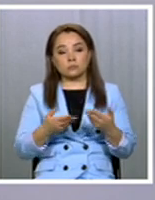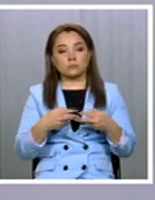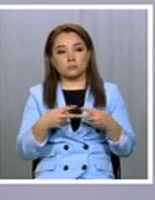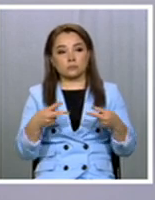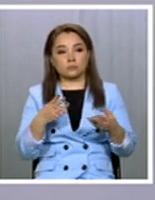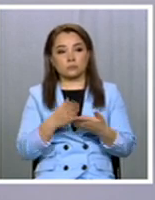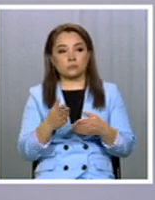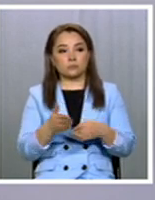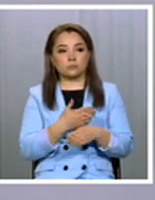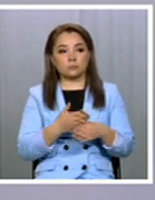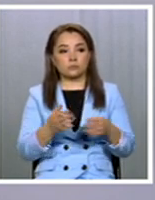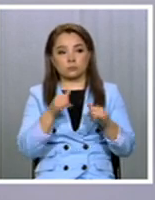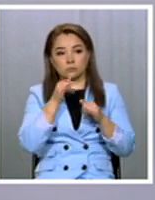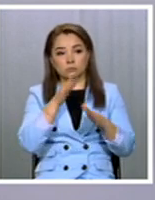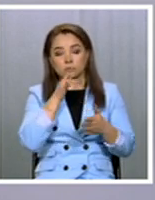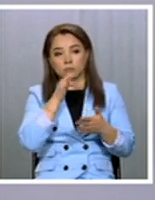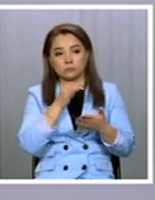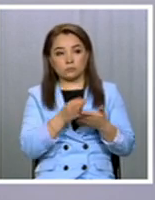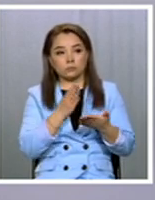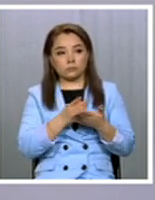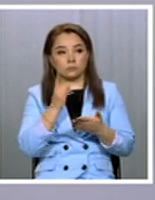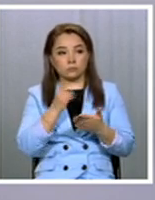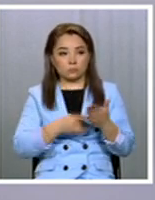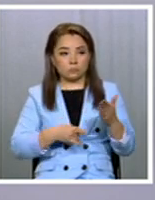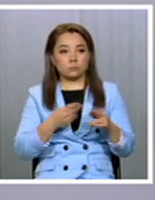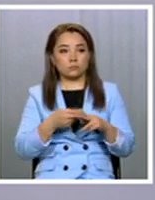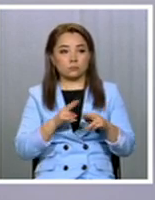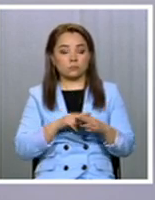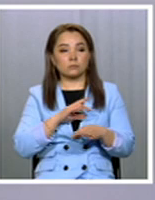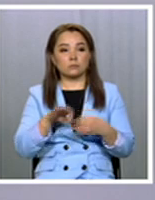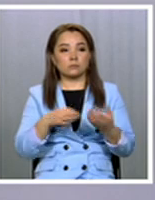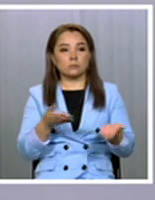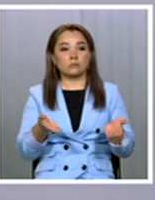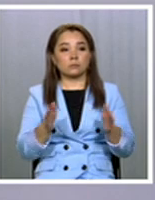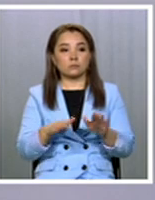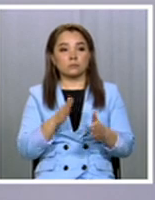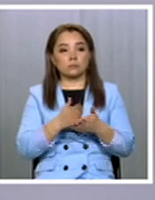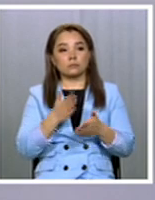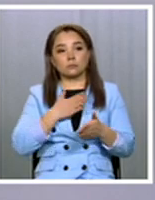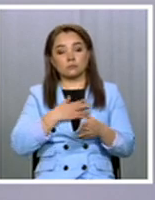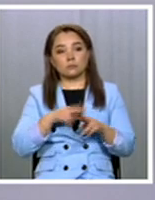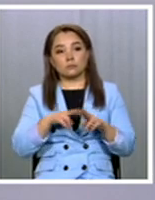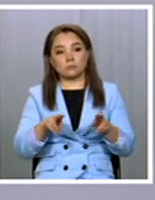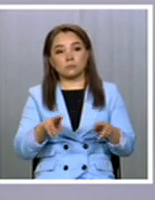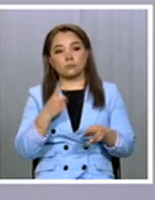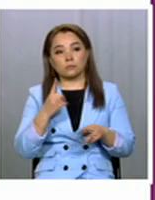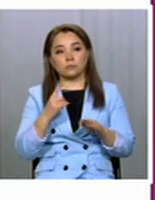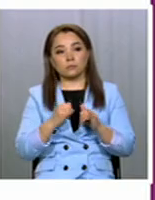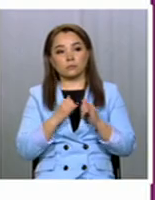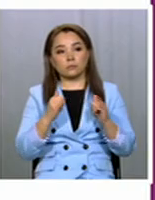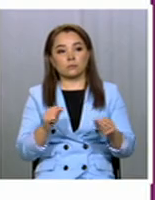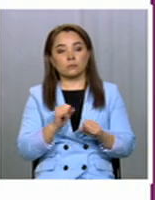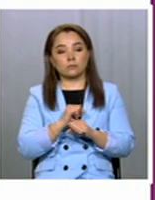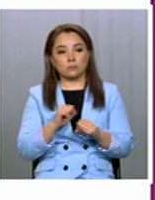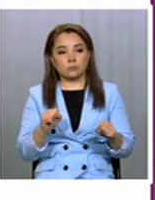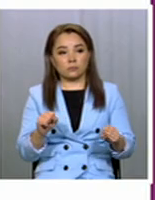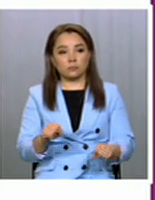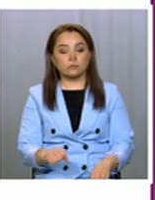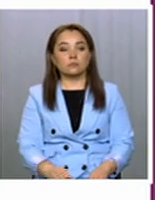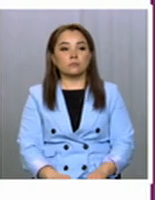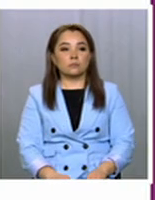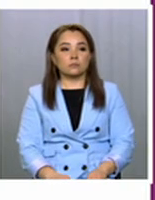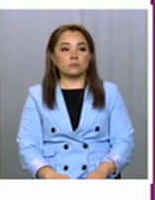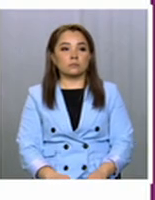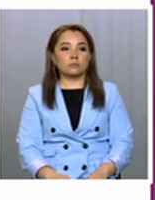бөліктерге кесу мүмкін болмаса, онда бөліктің айырмасы бізде бірден артық болмауы керек. Және